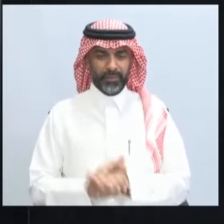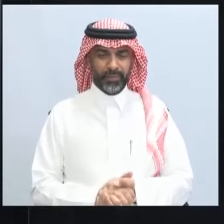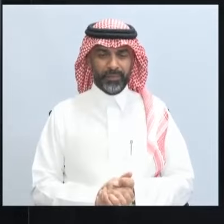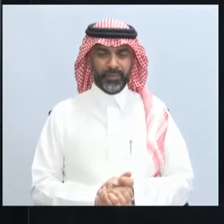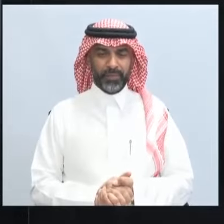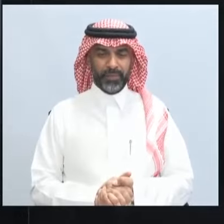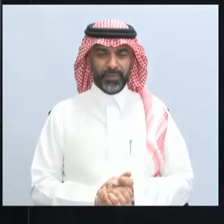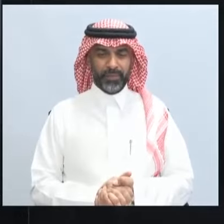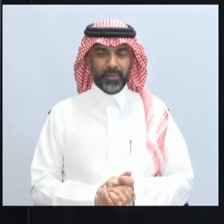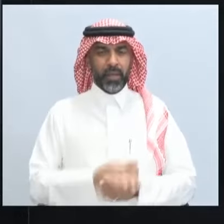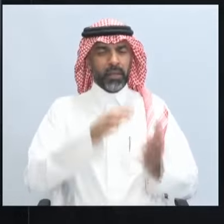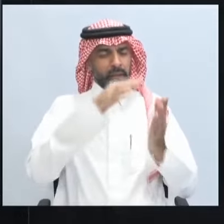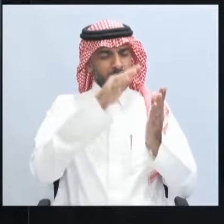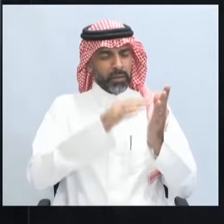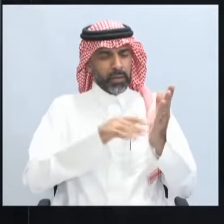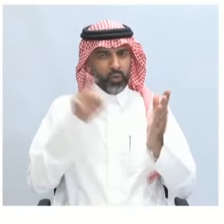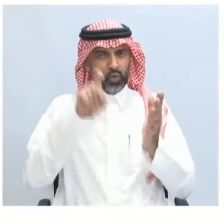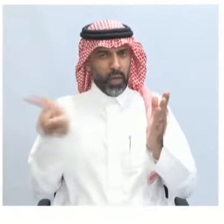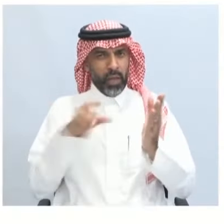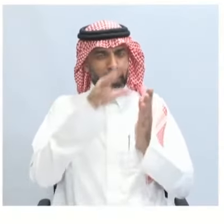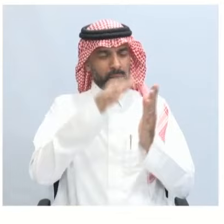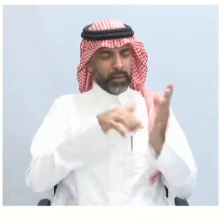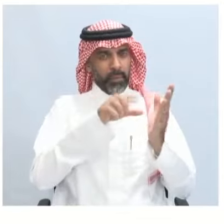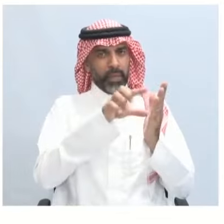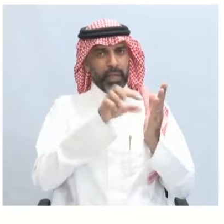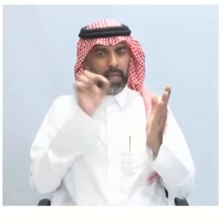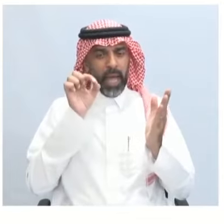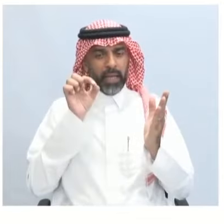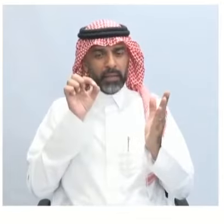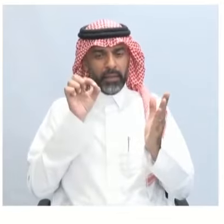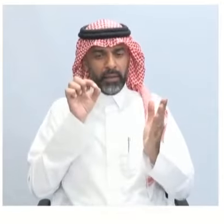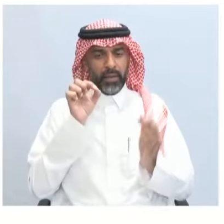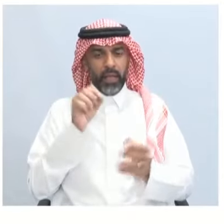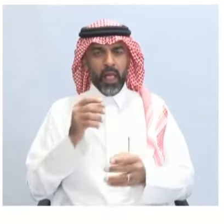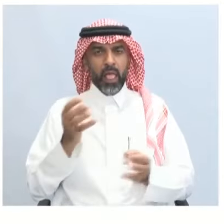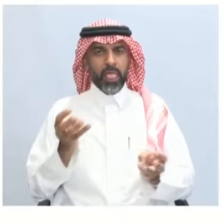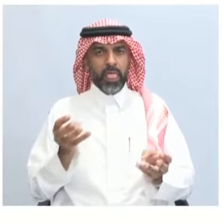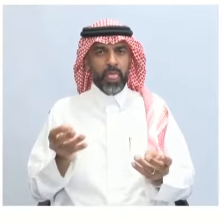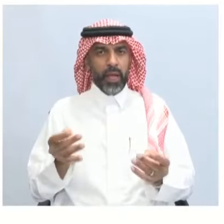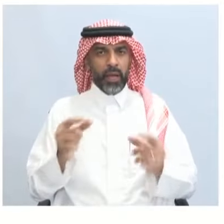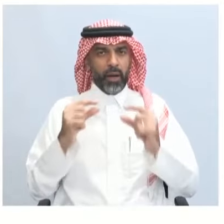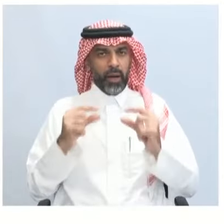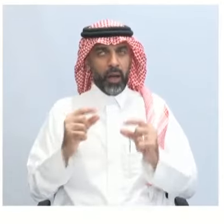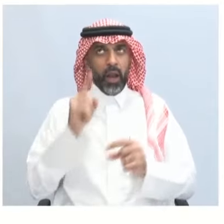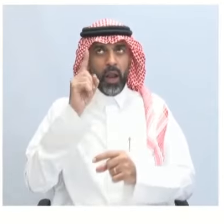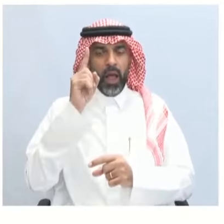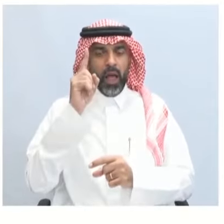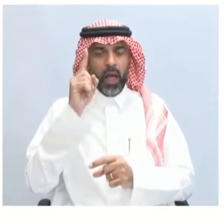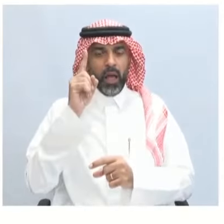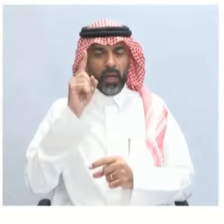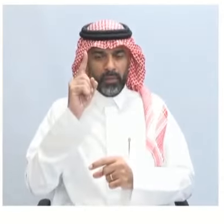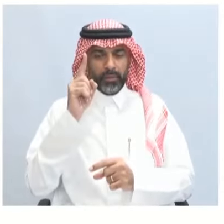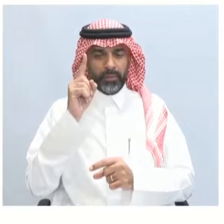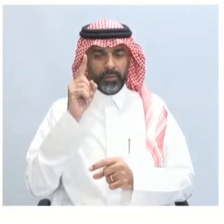هو استنبط نتائج ذكر الله على الفرد وصلاح القلب ذكرنا ان